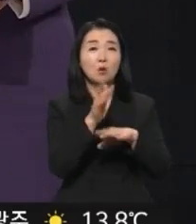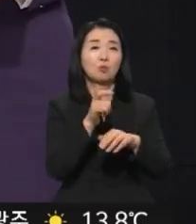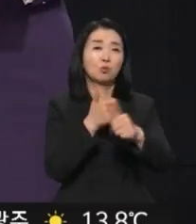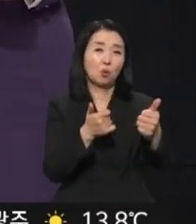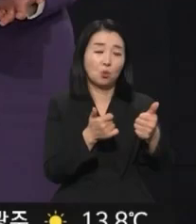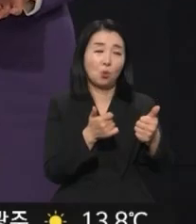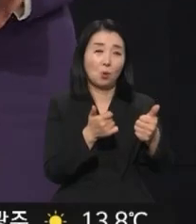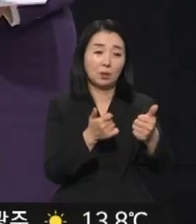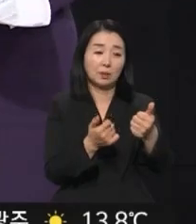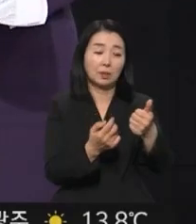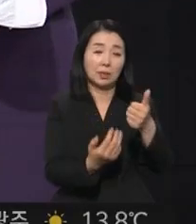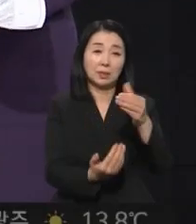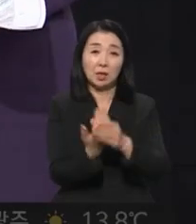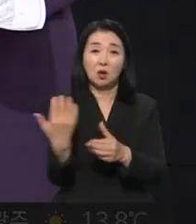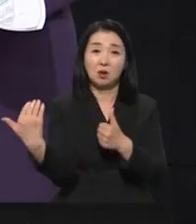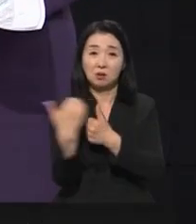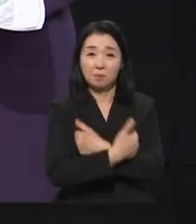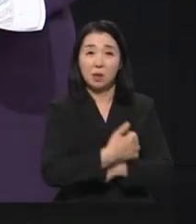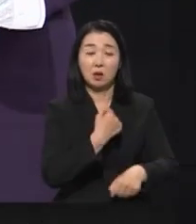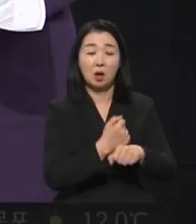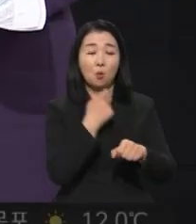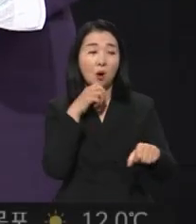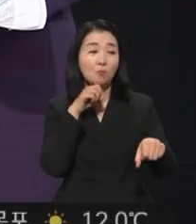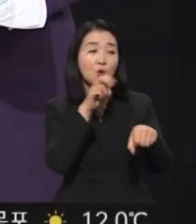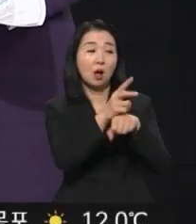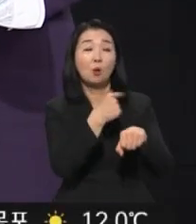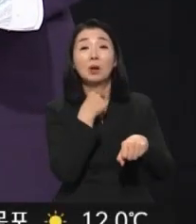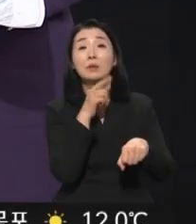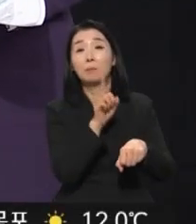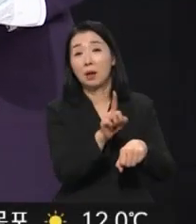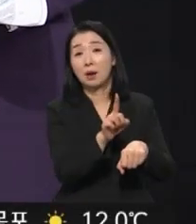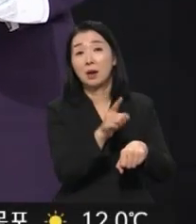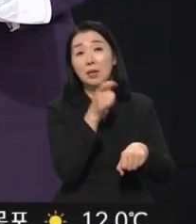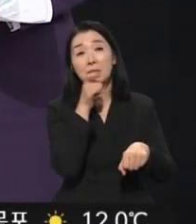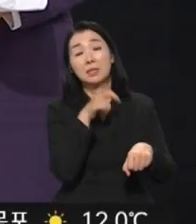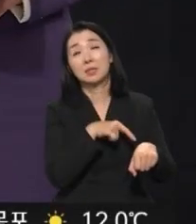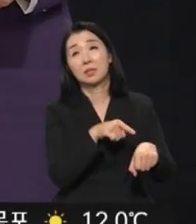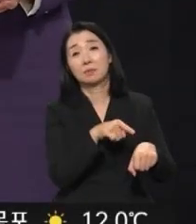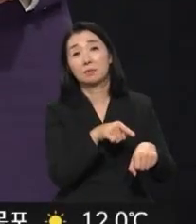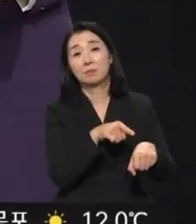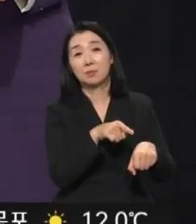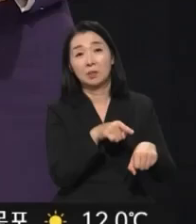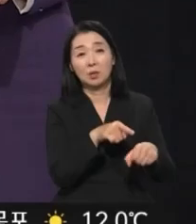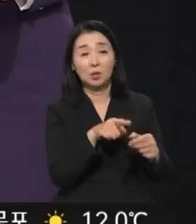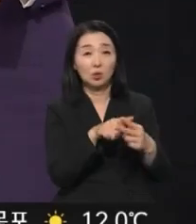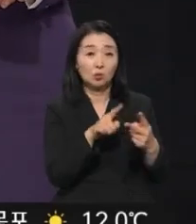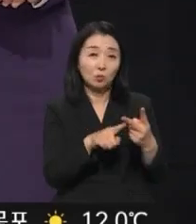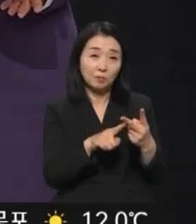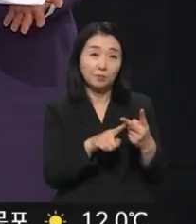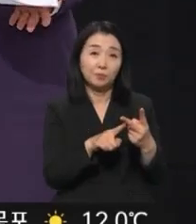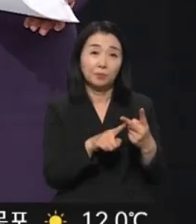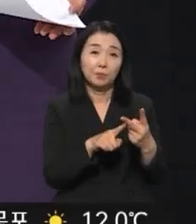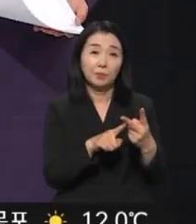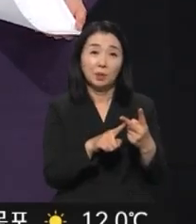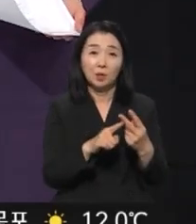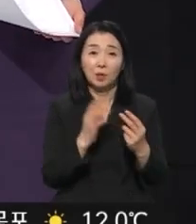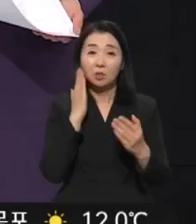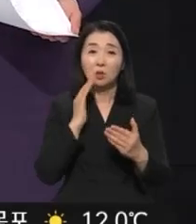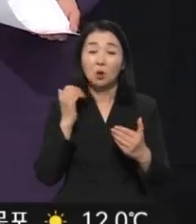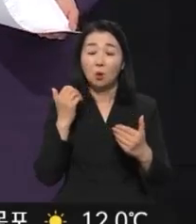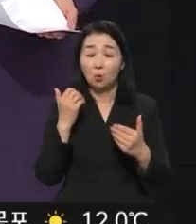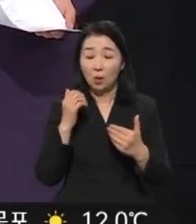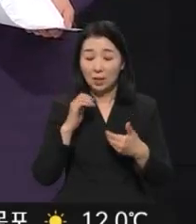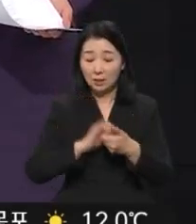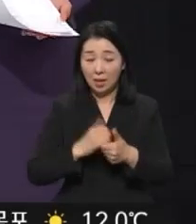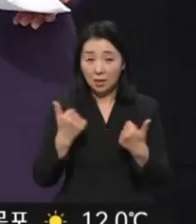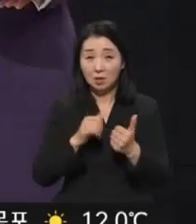사건을 은폐하고 월북몰이를 했다고 의심하고 있는데요. 서 전 실장이 두 차례 청와대 긴급회의에서 이 씨가